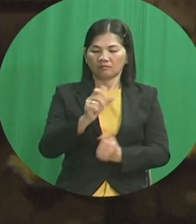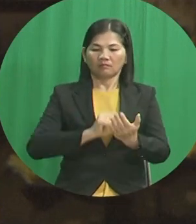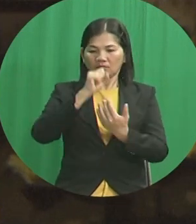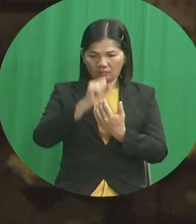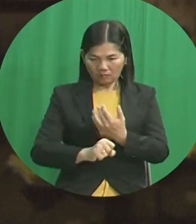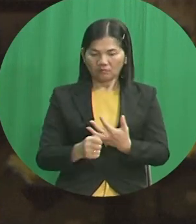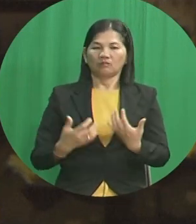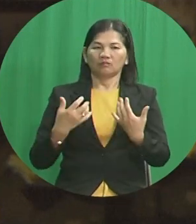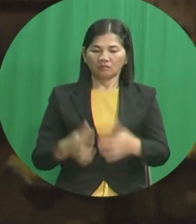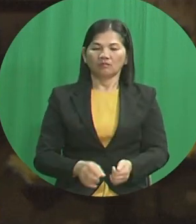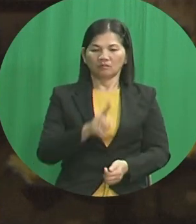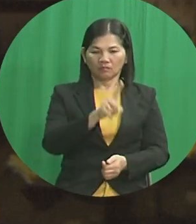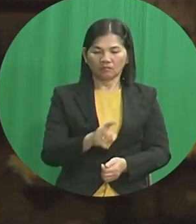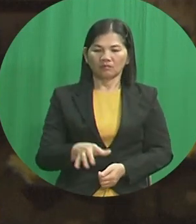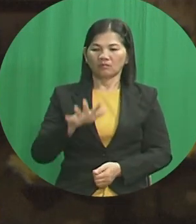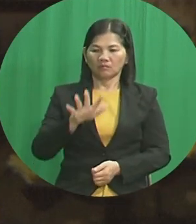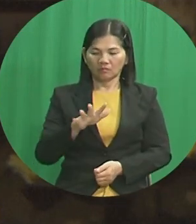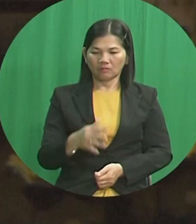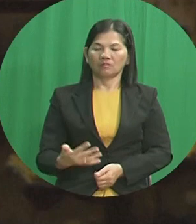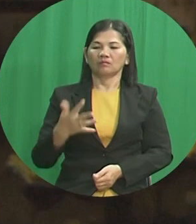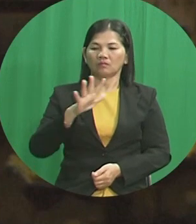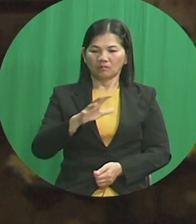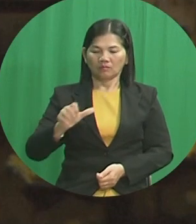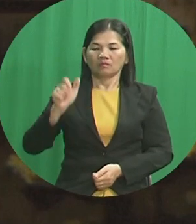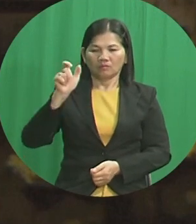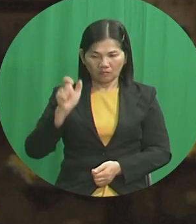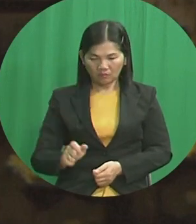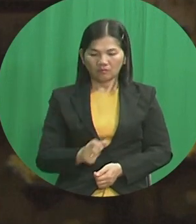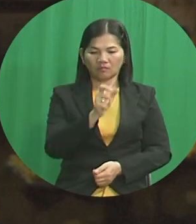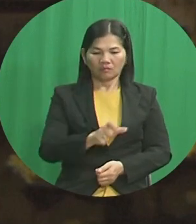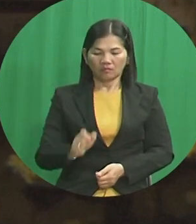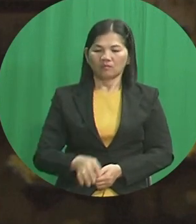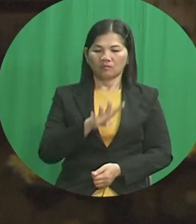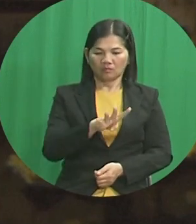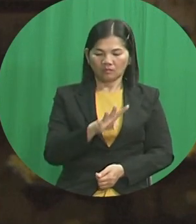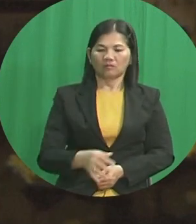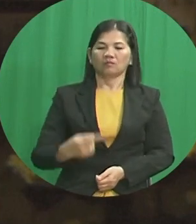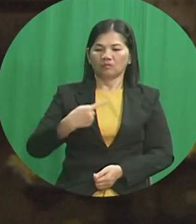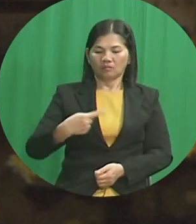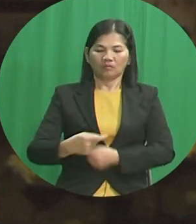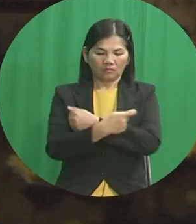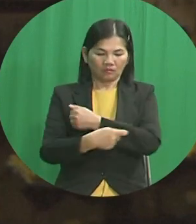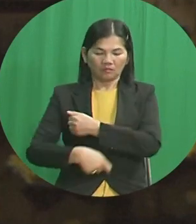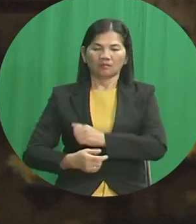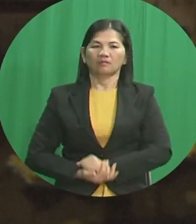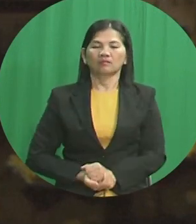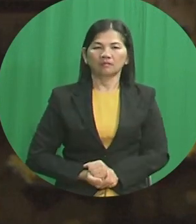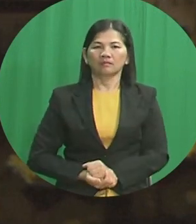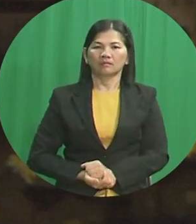បានលើសពី 15,500 នាក់ហើយមានមនុស្សជាង 41,000 នាក់បានរងរបួសផងដែរ